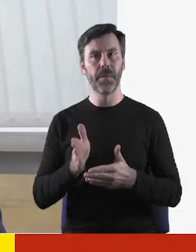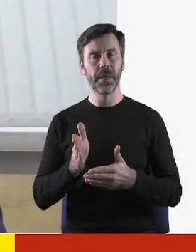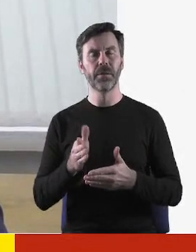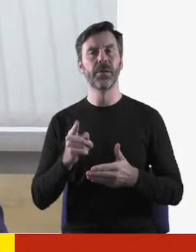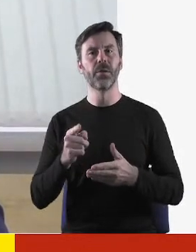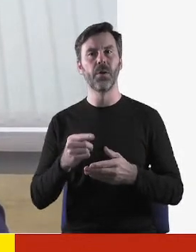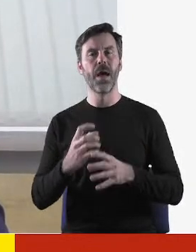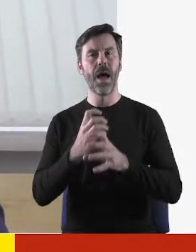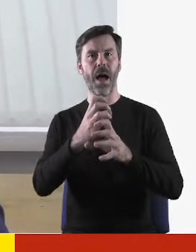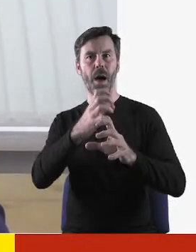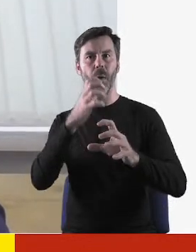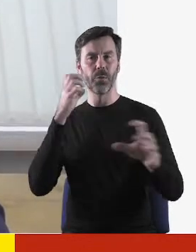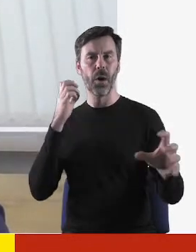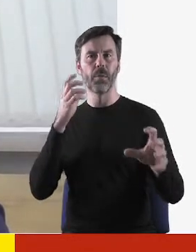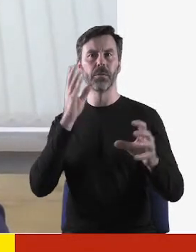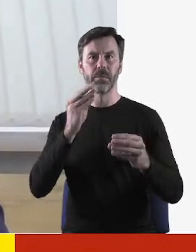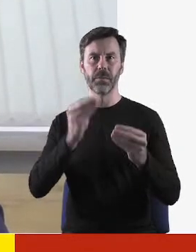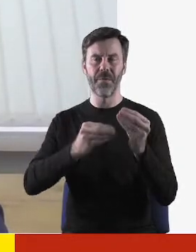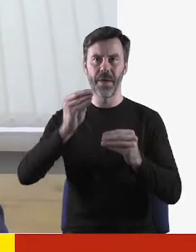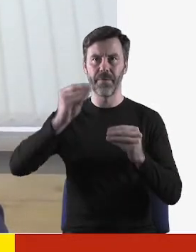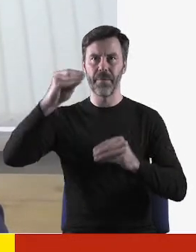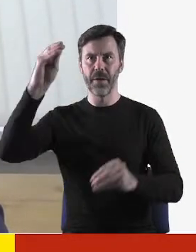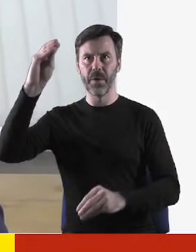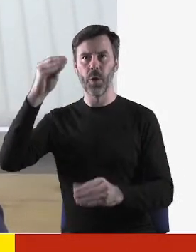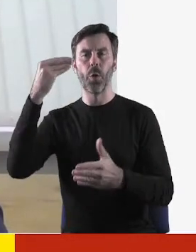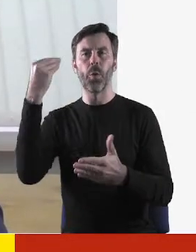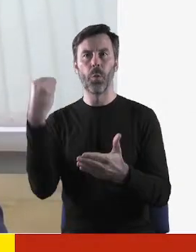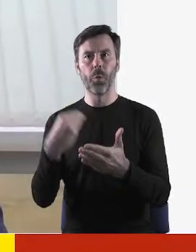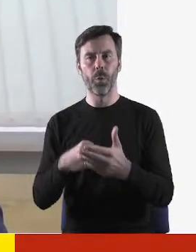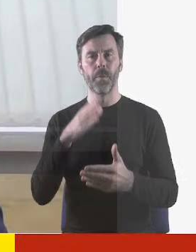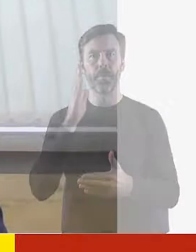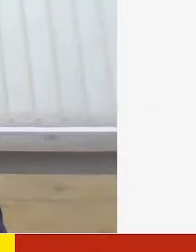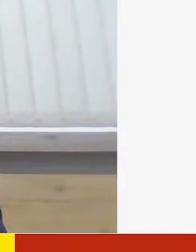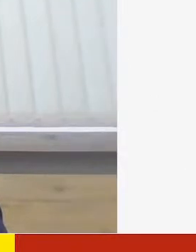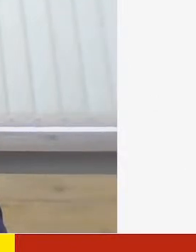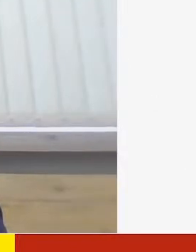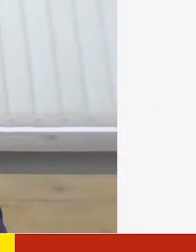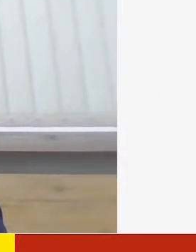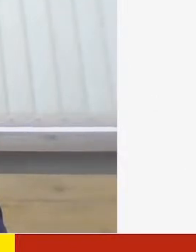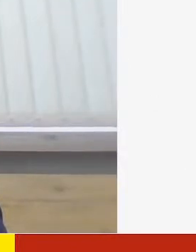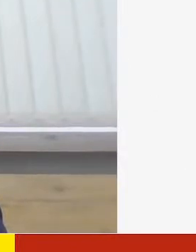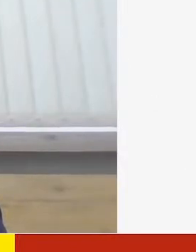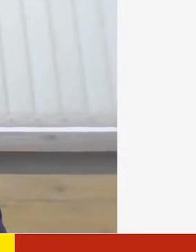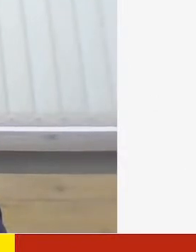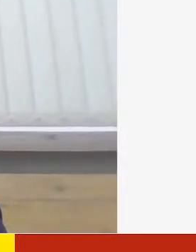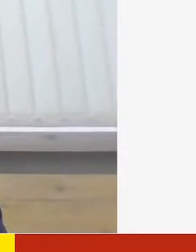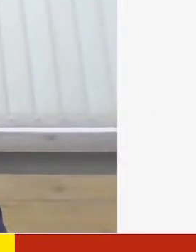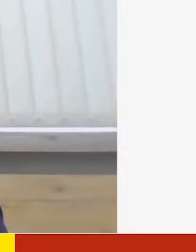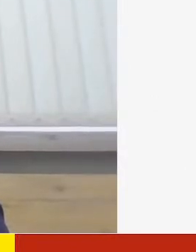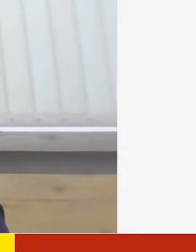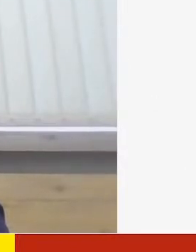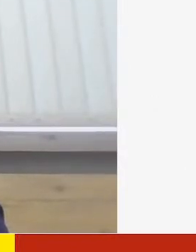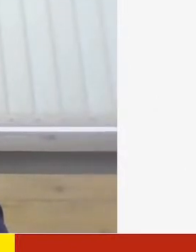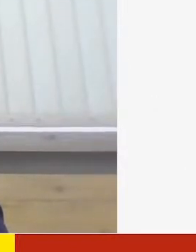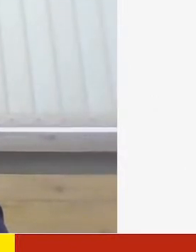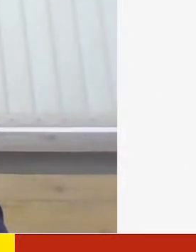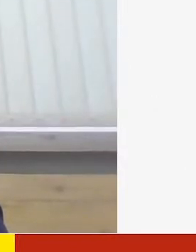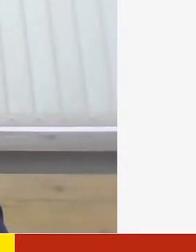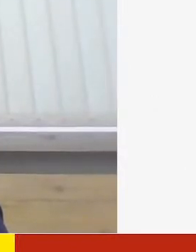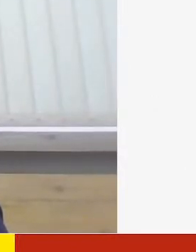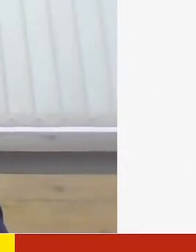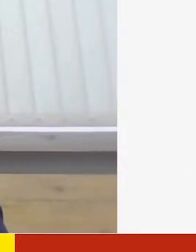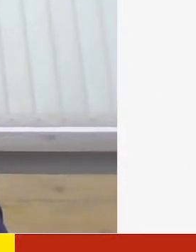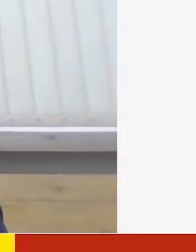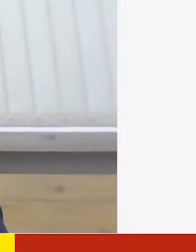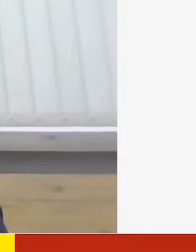tabor autobusowy zdecydowanie postaramy się zwiększyć. Jest wiele miejsc, do których